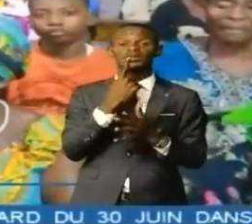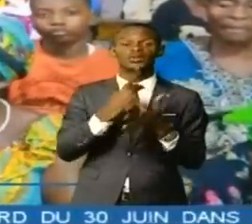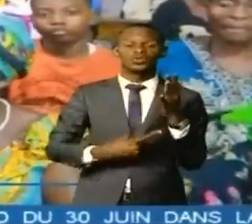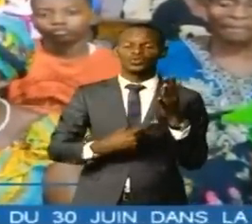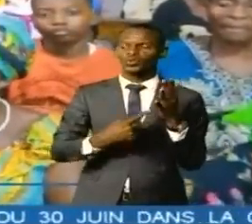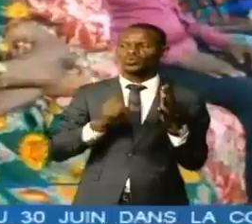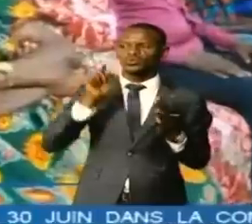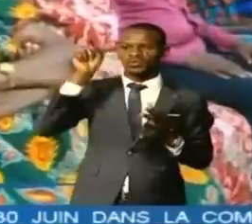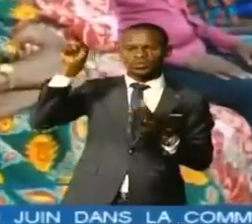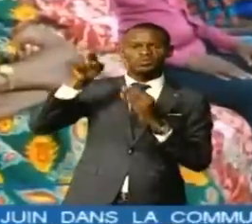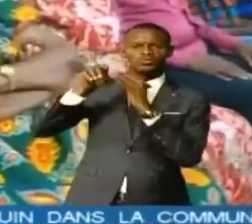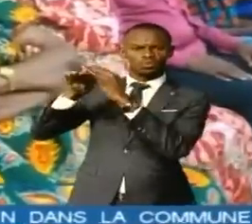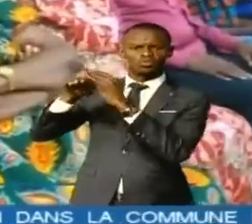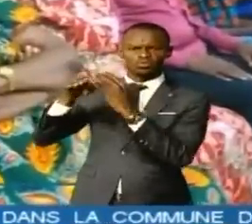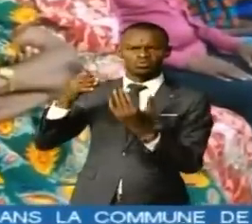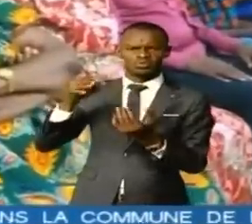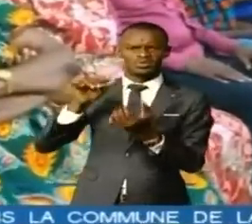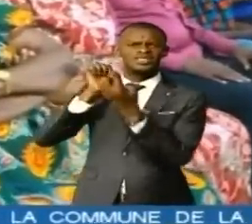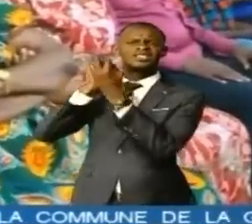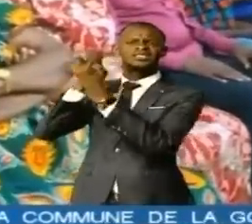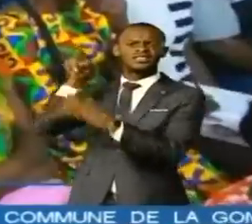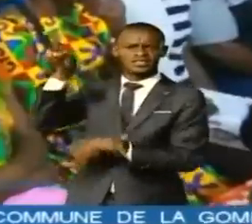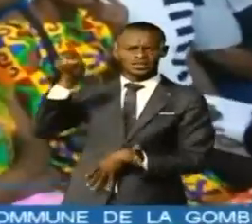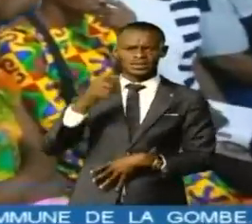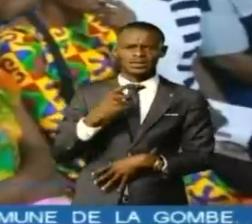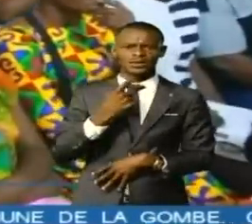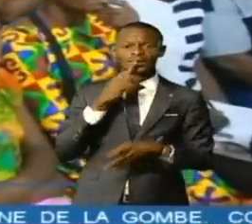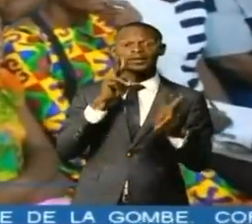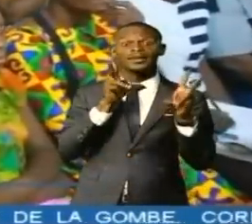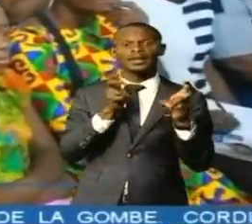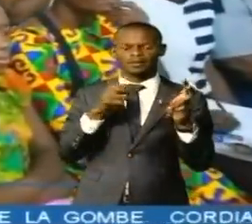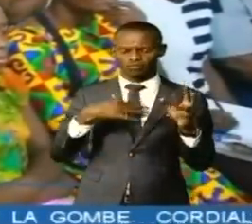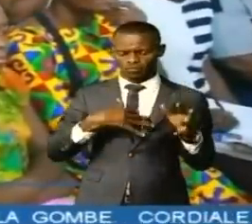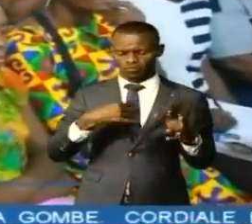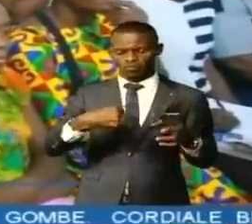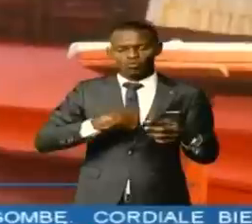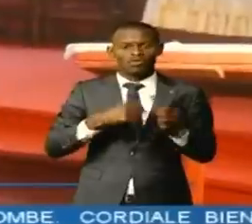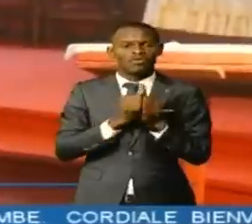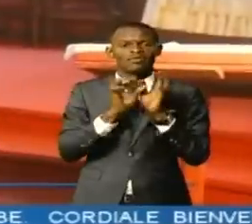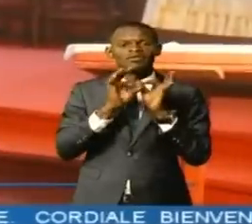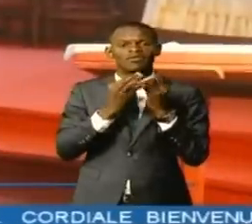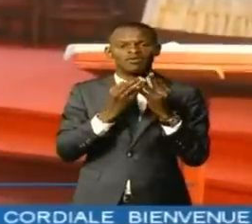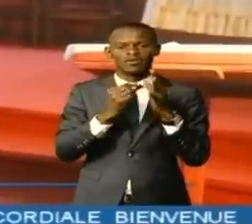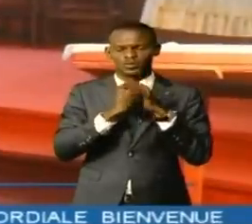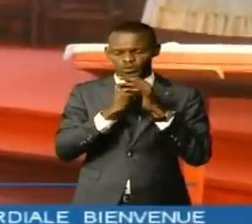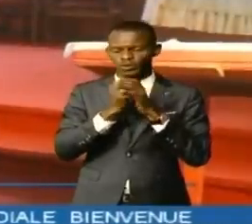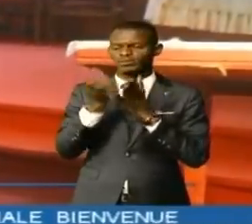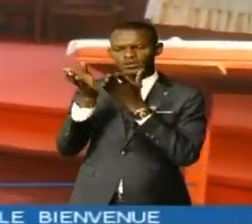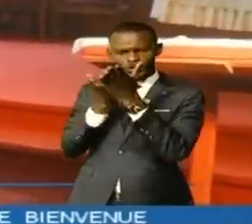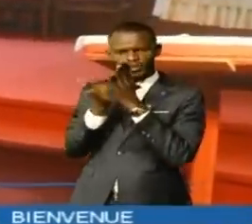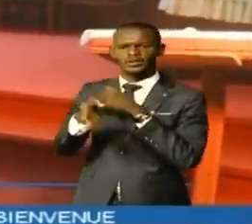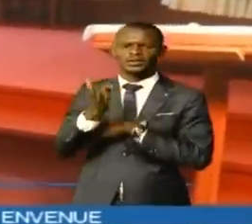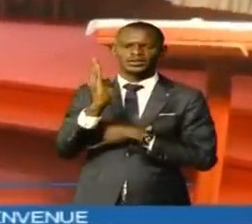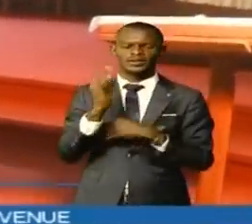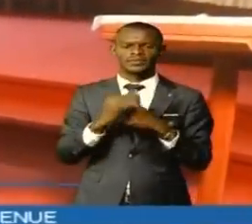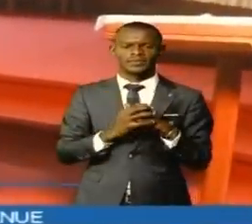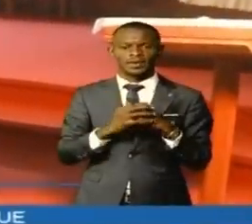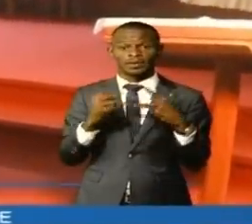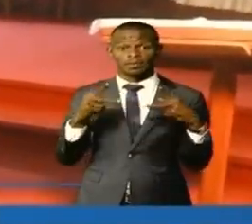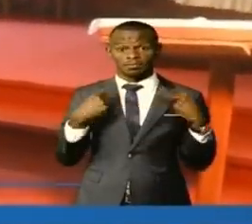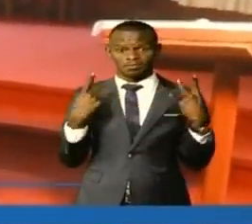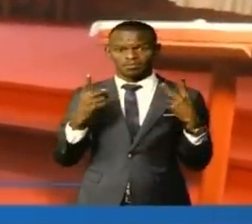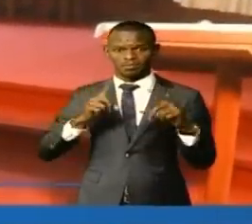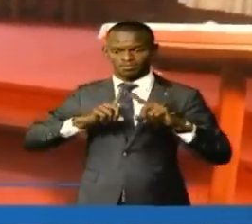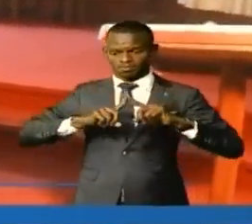servirons l'Éternel » tiré de Josué 24, verset 15. Plusieurs prêtres de l'archidiocèse de Kinshasa et de la